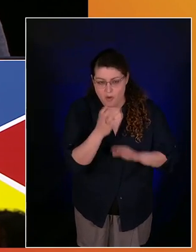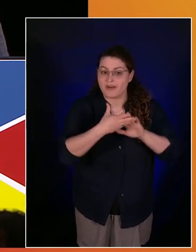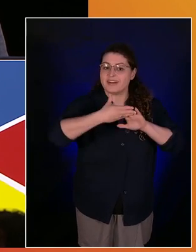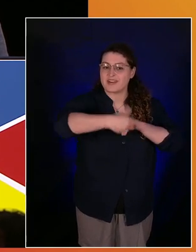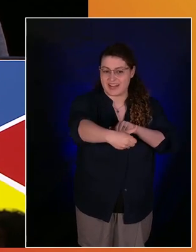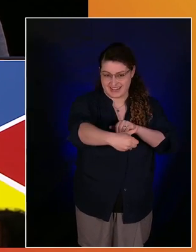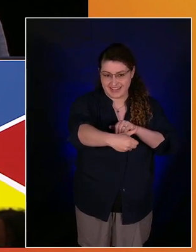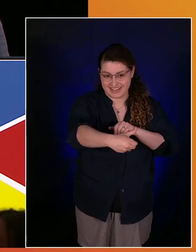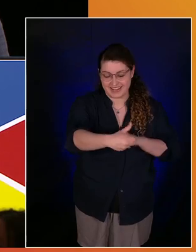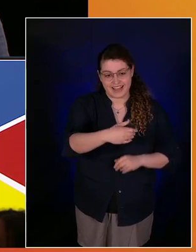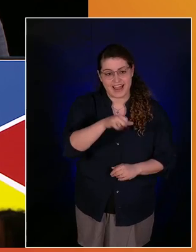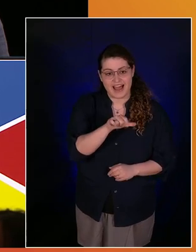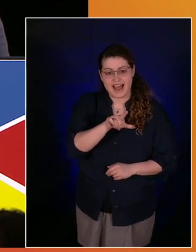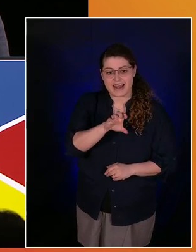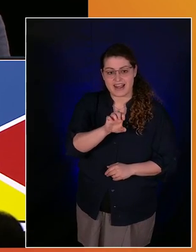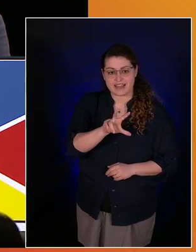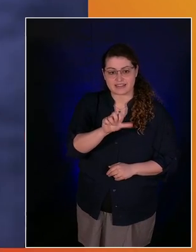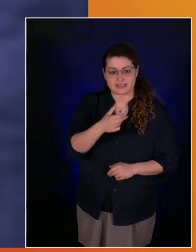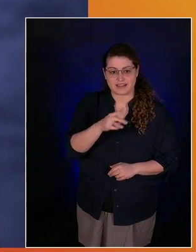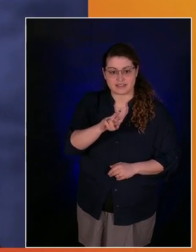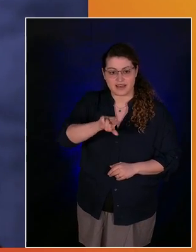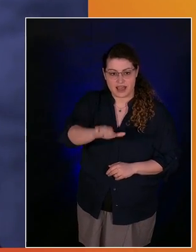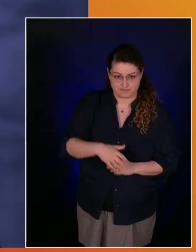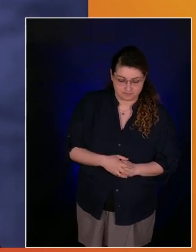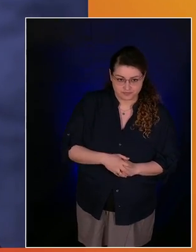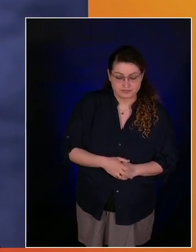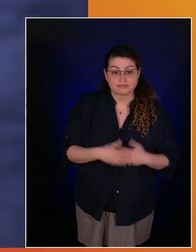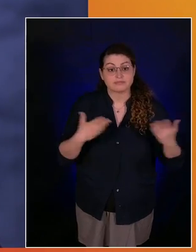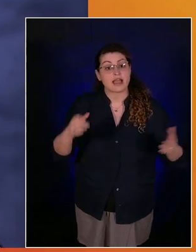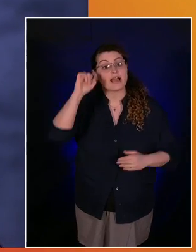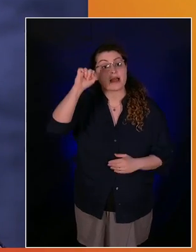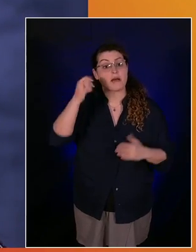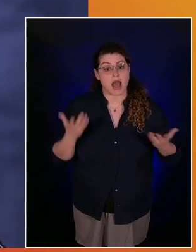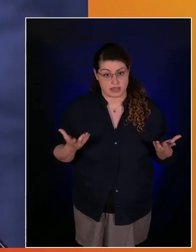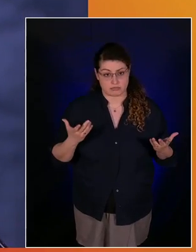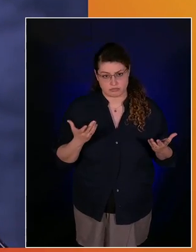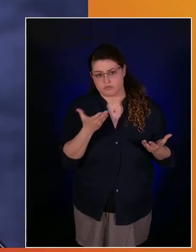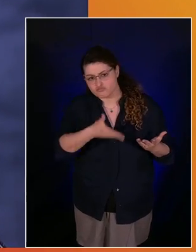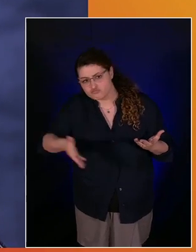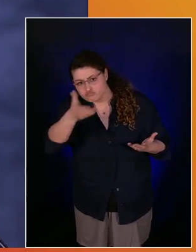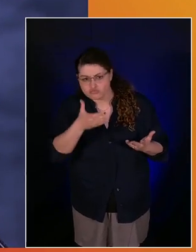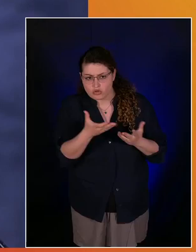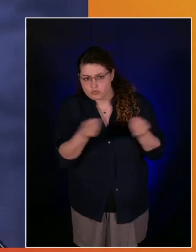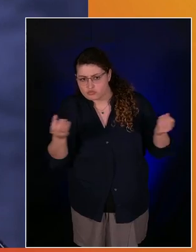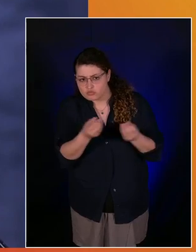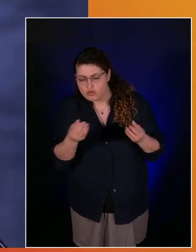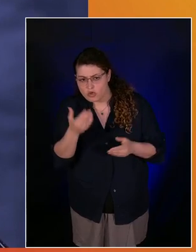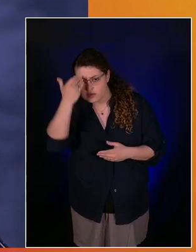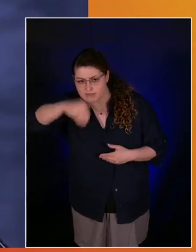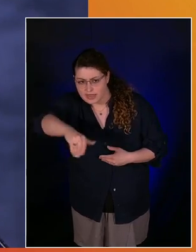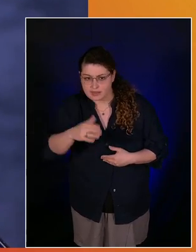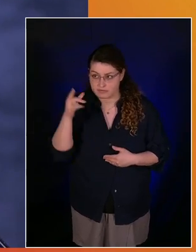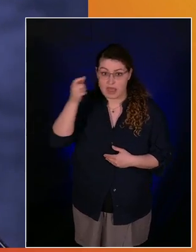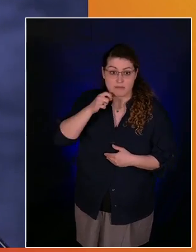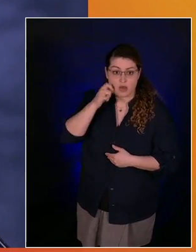suite à Alexandra mes camarades comme certains d'entre vous le savent Macron a choisi cette